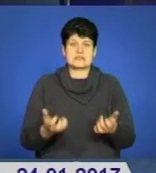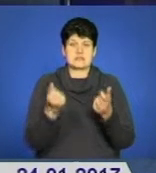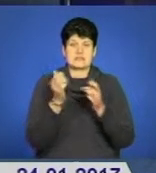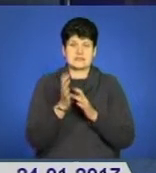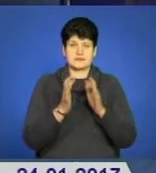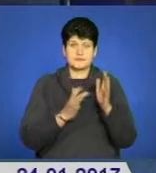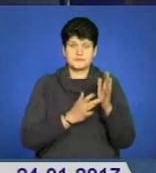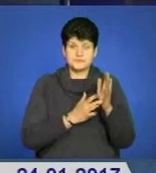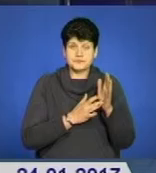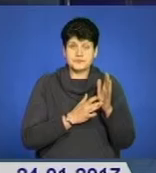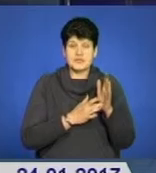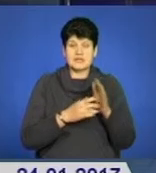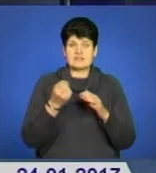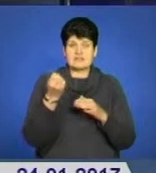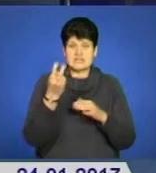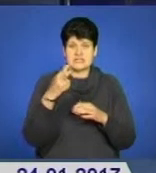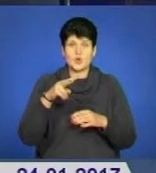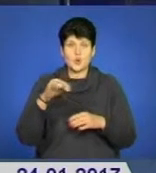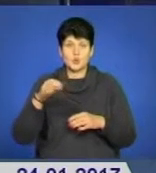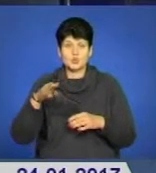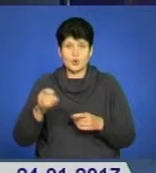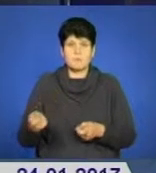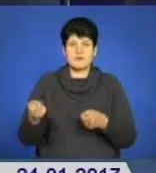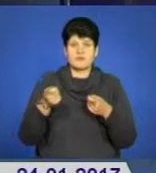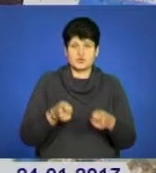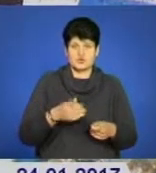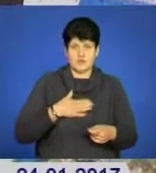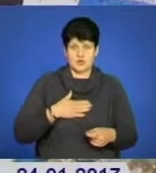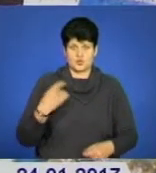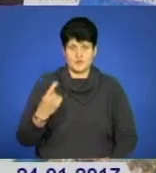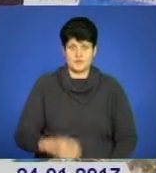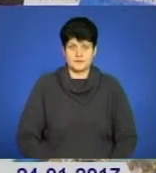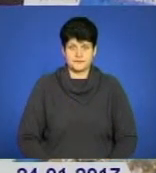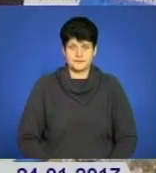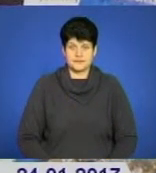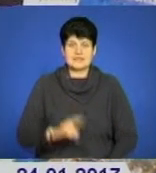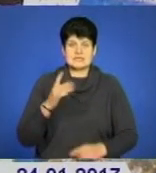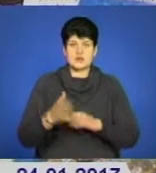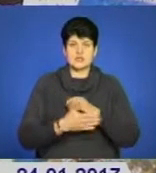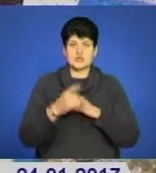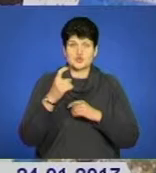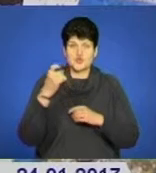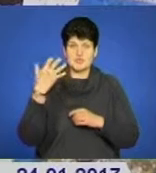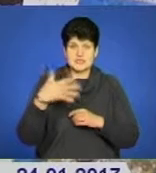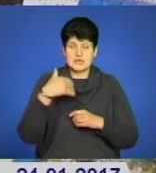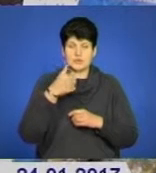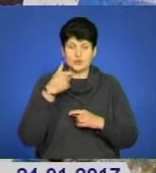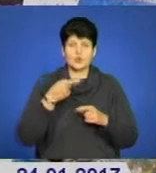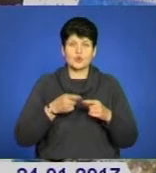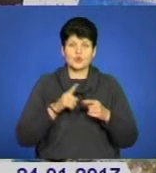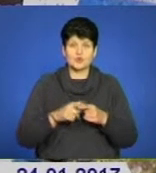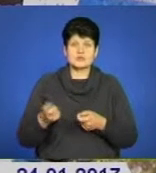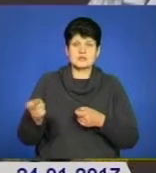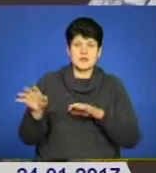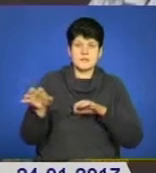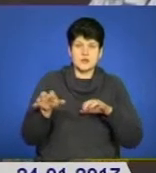нашого Ісуса Христа 12 лютого прибуде у наш край. За останні 150 років цю святиню вивезуть із